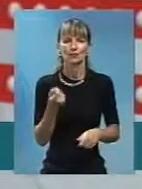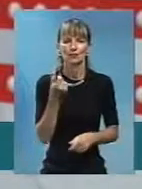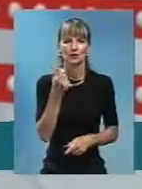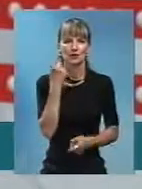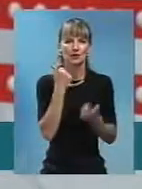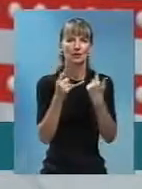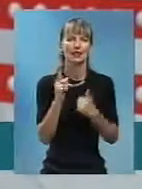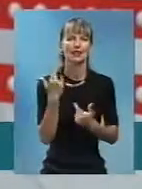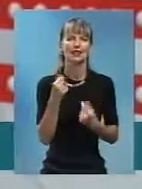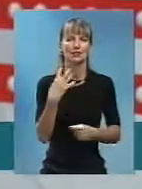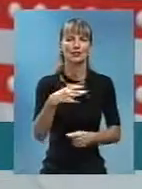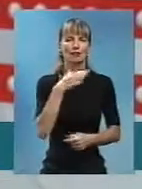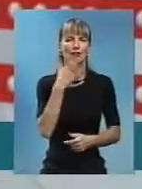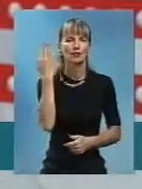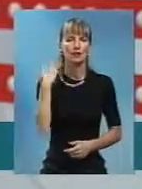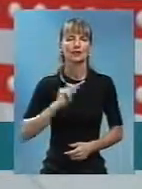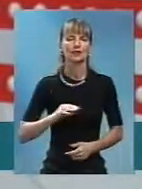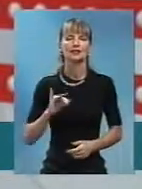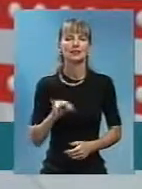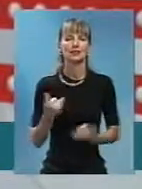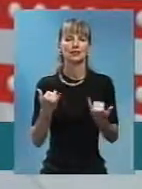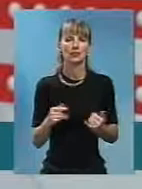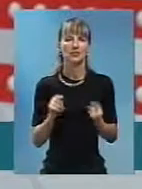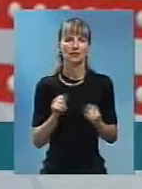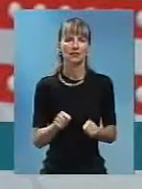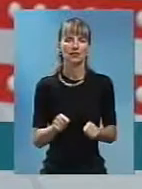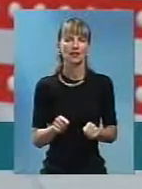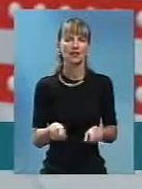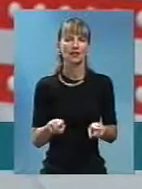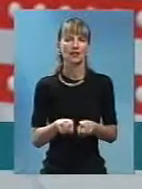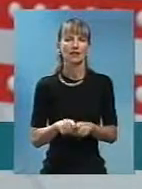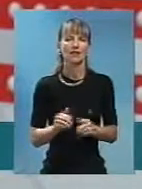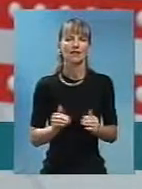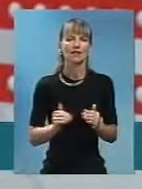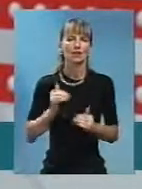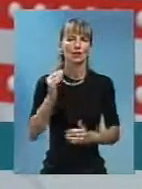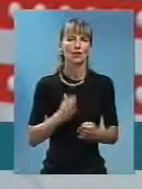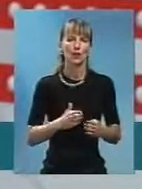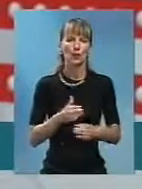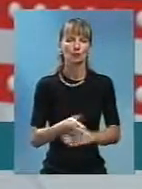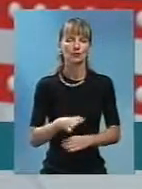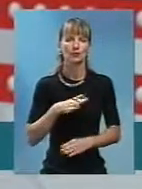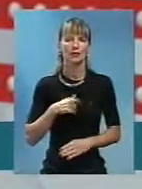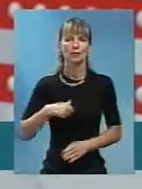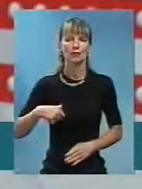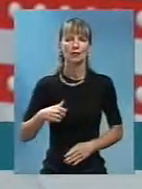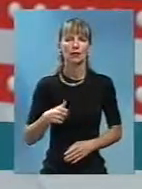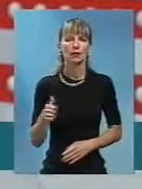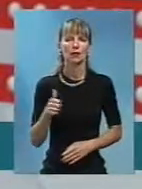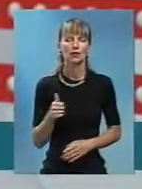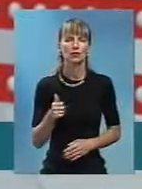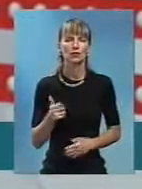40 років тому працював. І тепер він такий високий гость. Був депутат першого